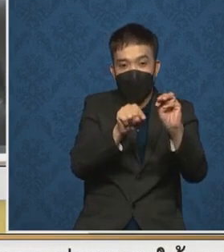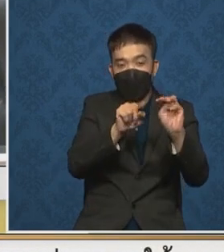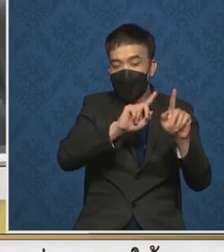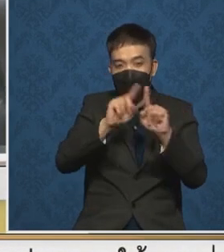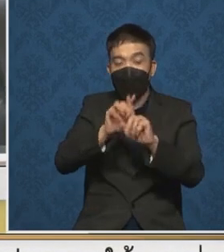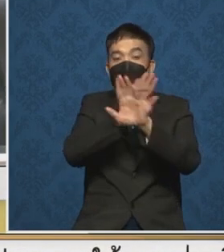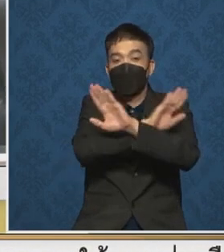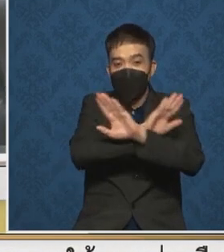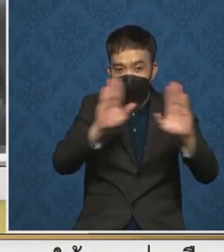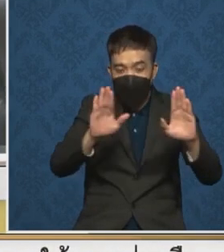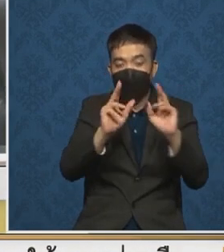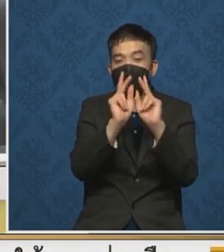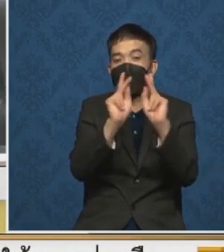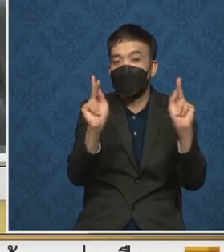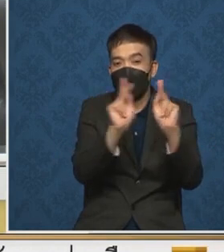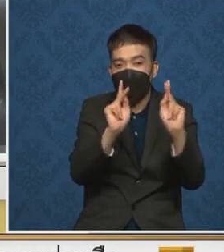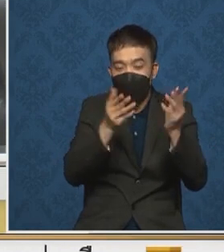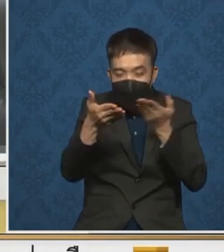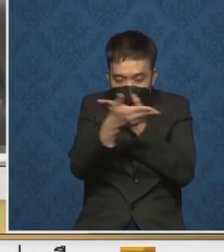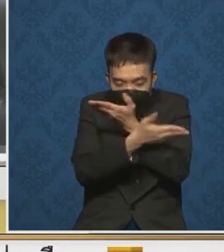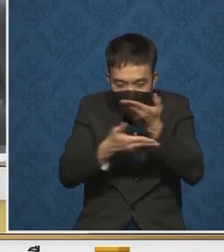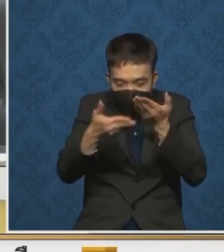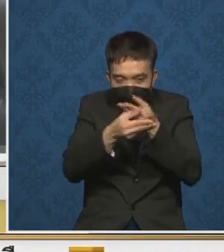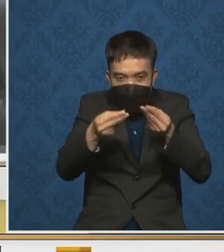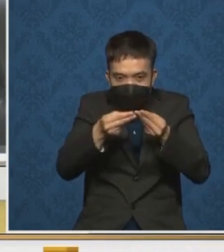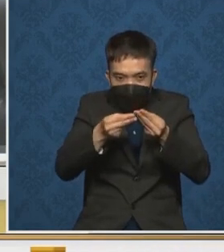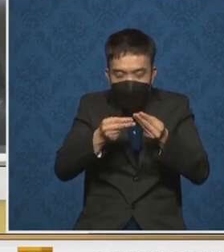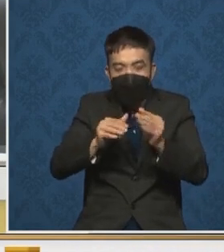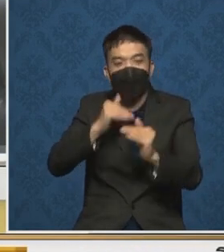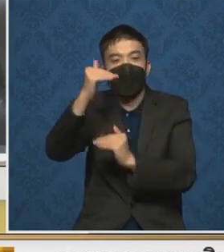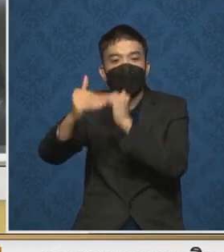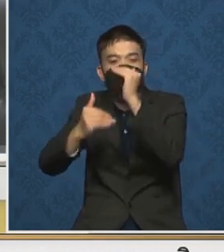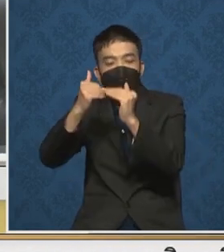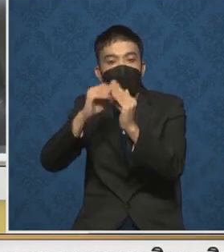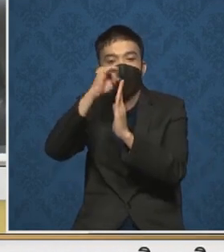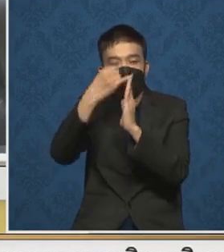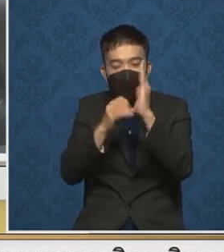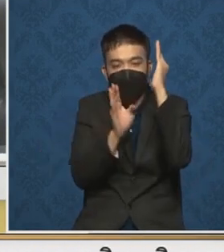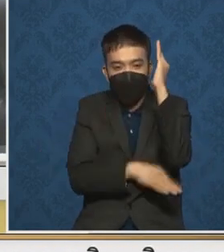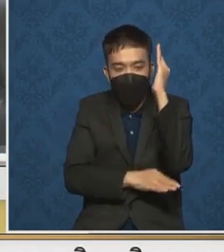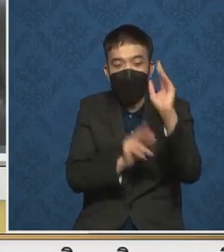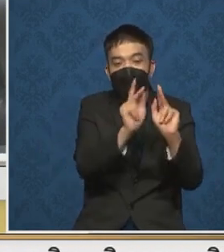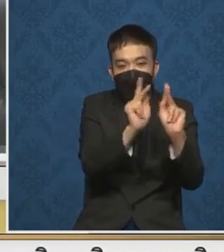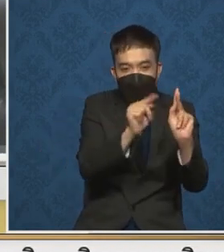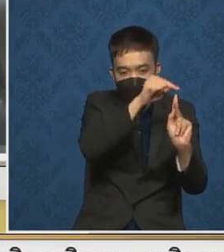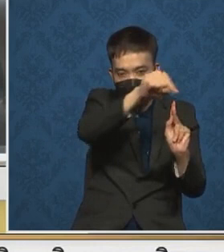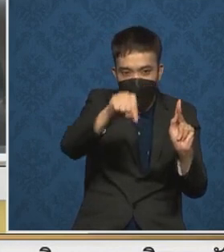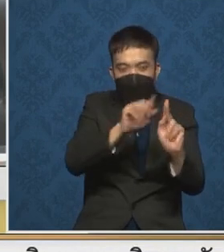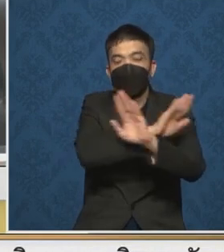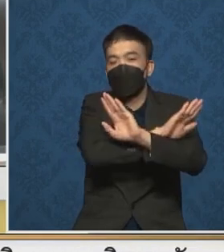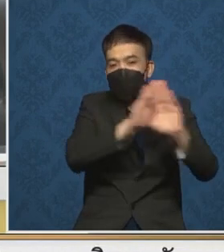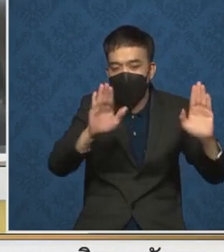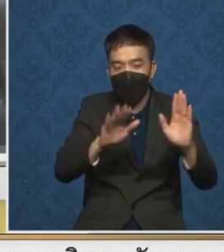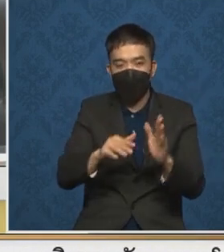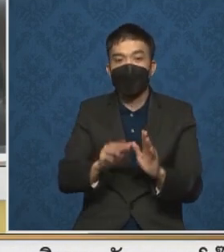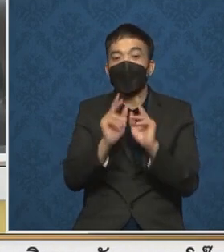ยกเลิกณะกรรมการที่ปรกษา และพัฒนาจัหวดชยแดนพักไ้คณะกรรการทปึกษา และพัฒนาจัหวด